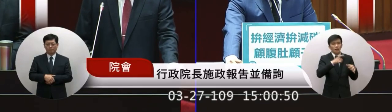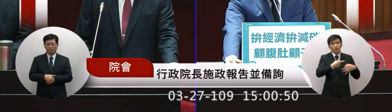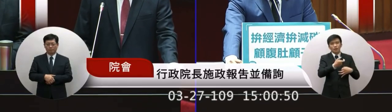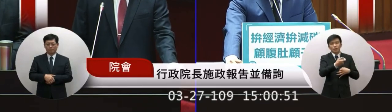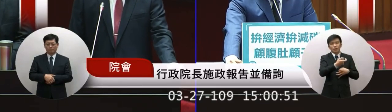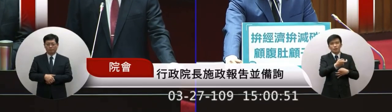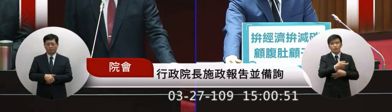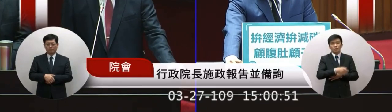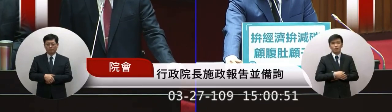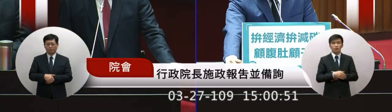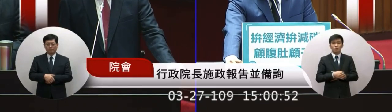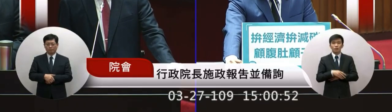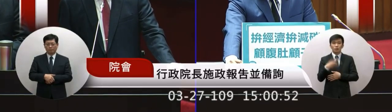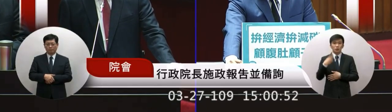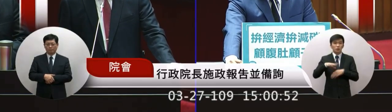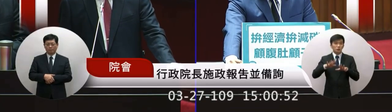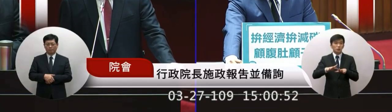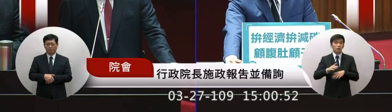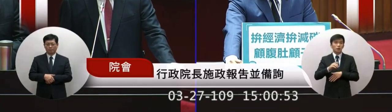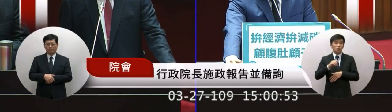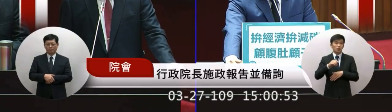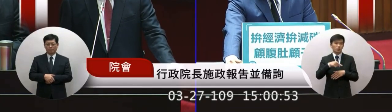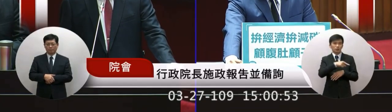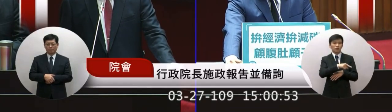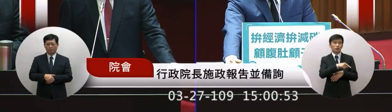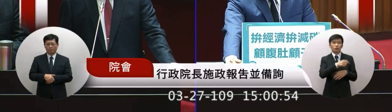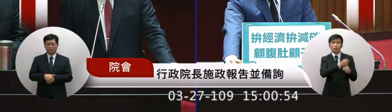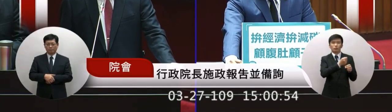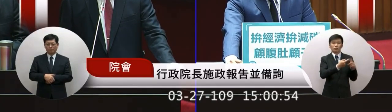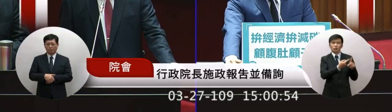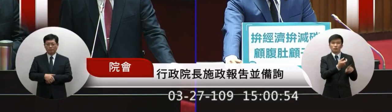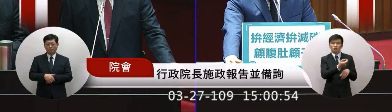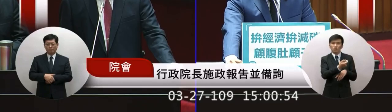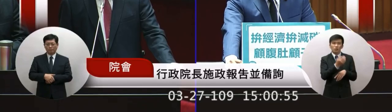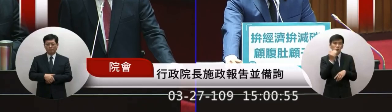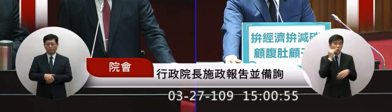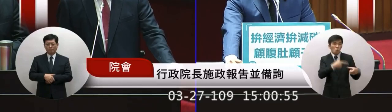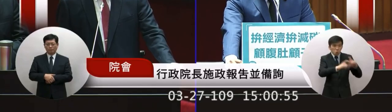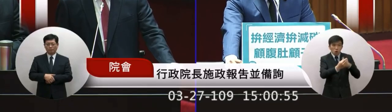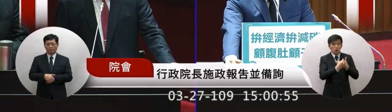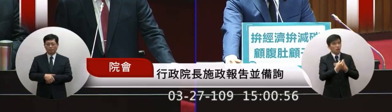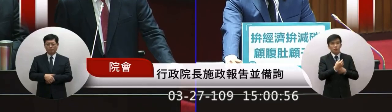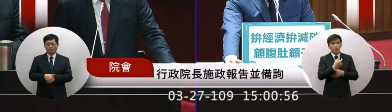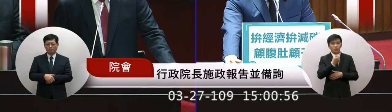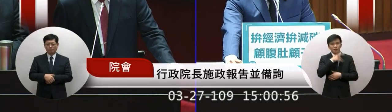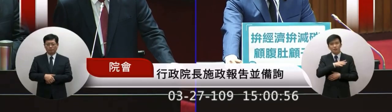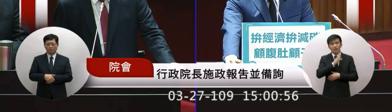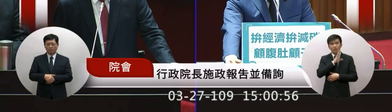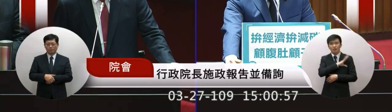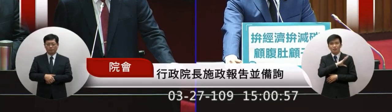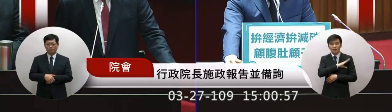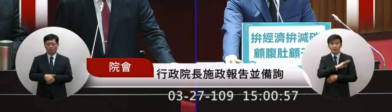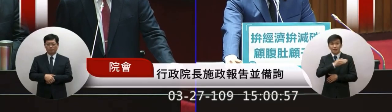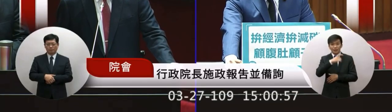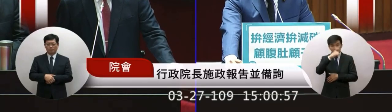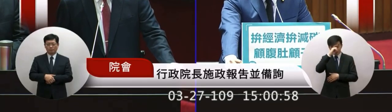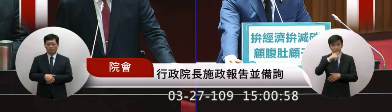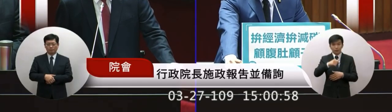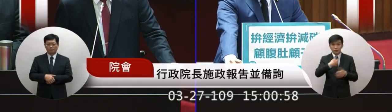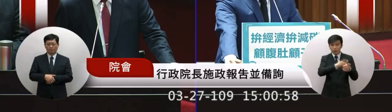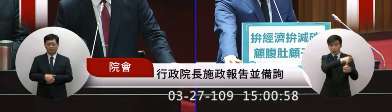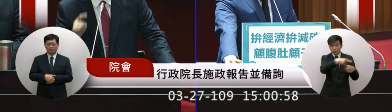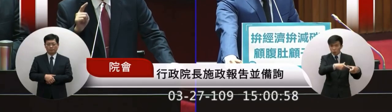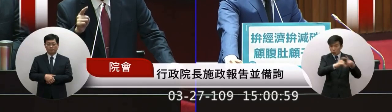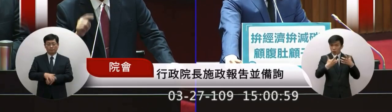较低，那我们加上我们的 FTA 覆盖率又那么低，他回来的意愿当然就 不那么高，但是你总要让他有一个回家的路